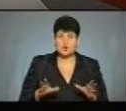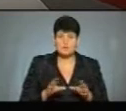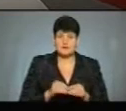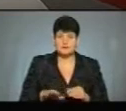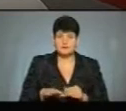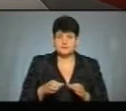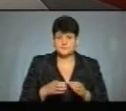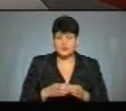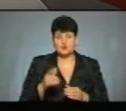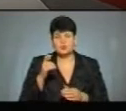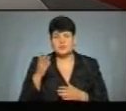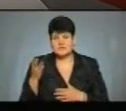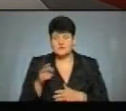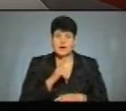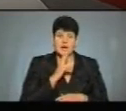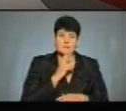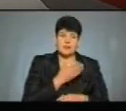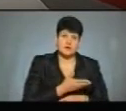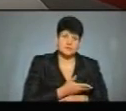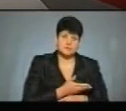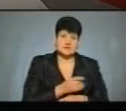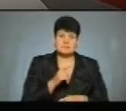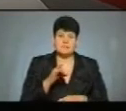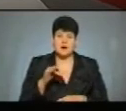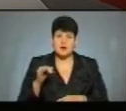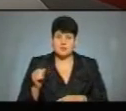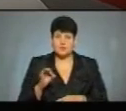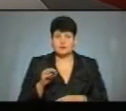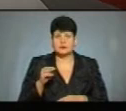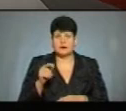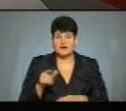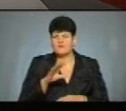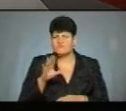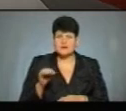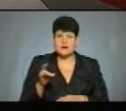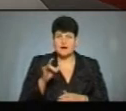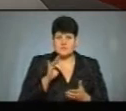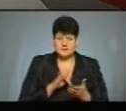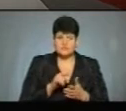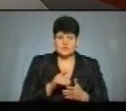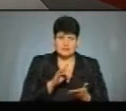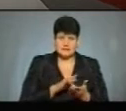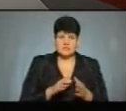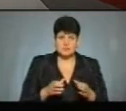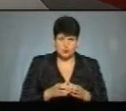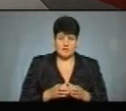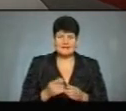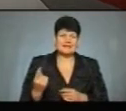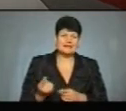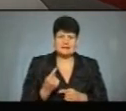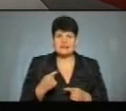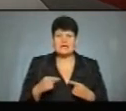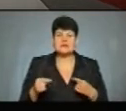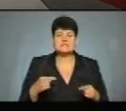громади, Чортківської, Кременецької, Збаражської ОТГ. Тобто всі райцентри, вони є центрами громад, в принципі. Єдина різниця між